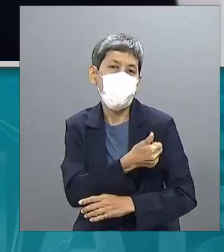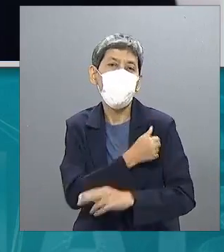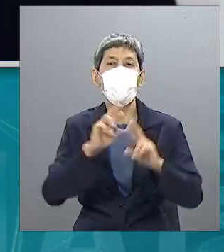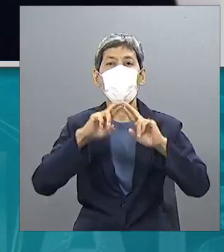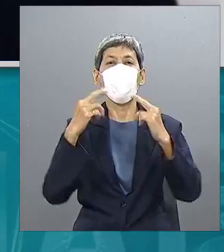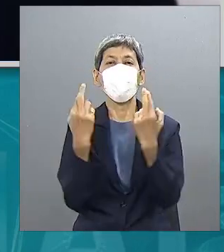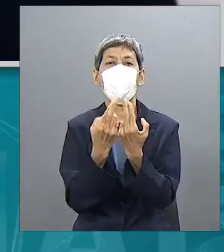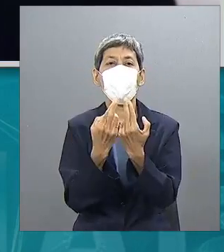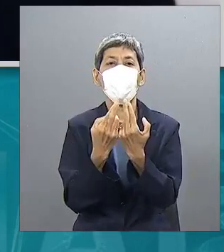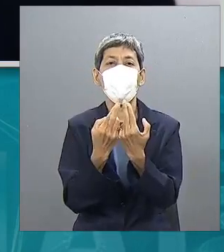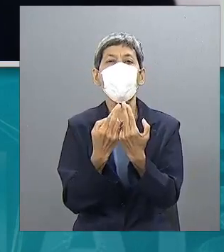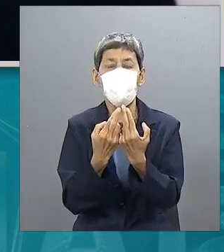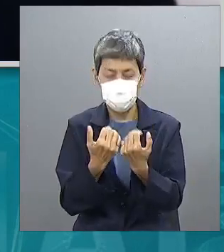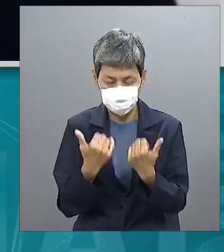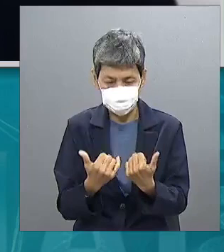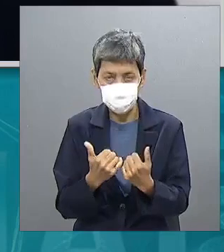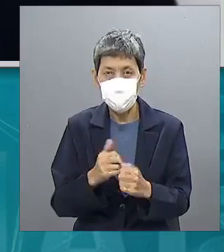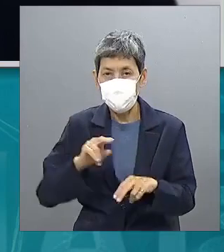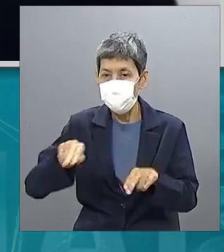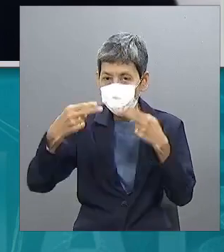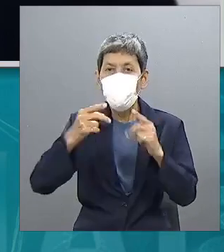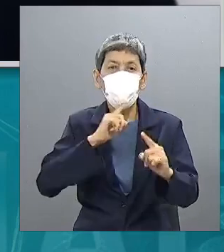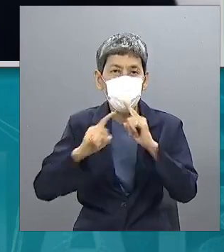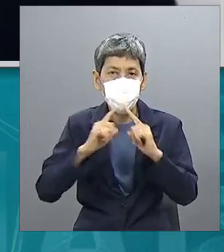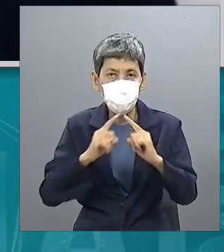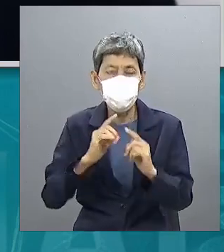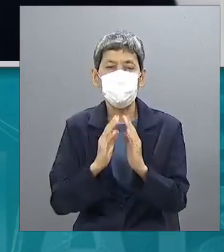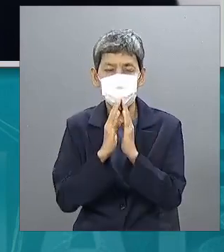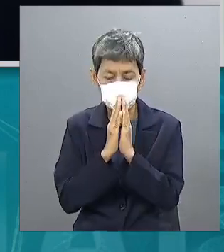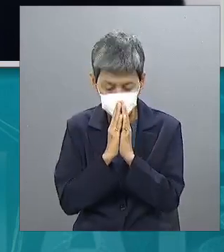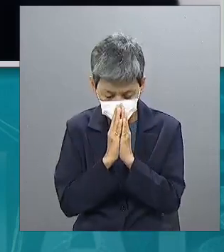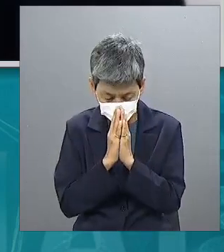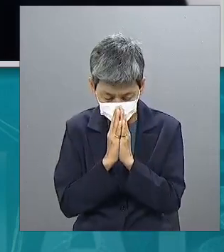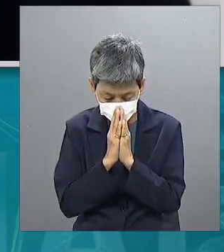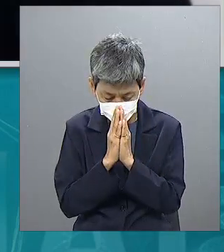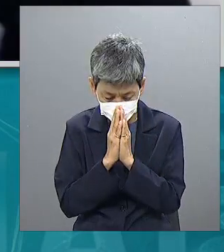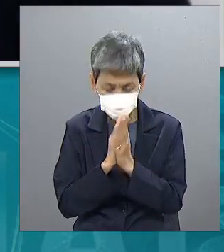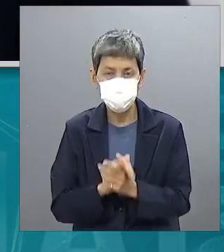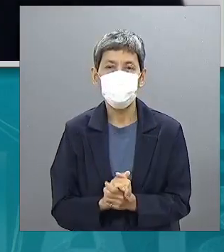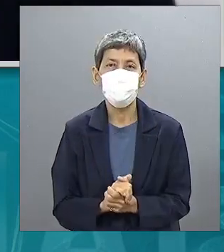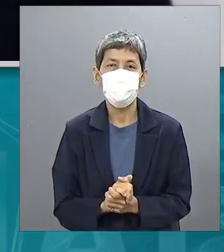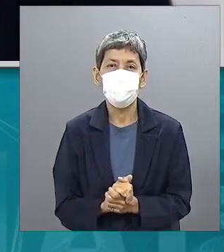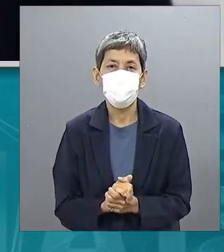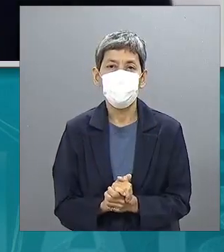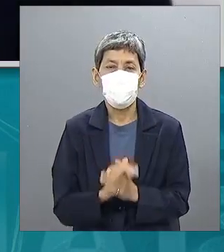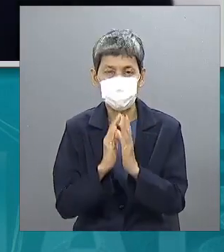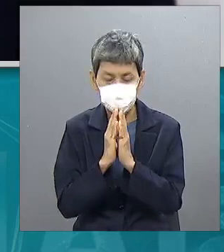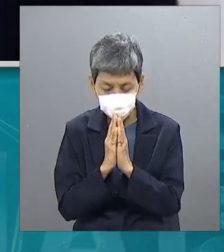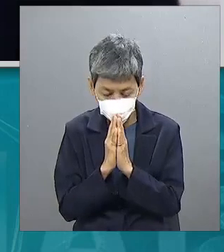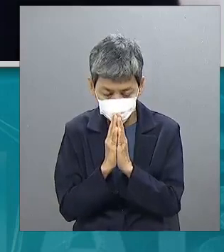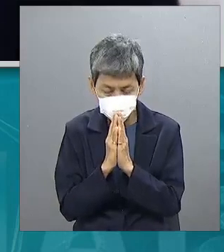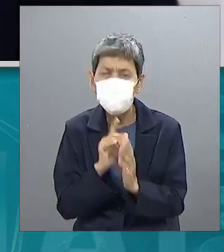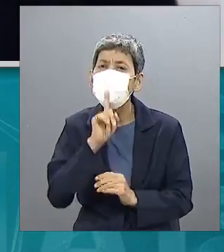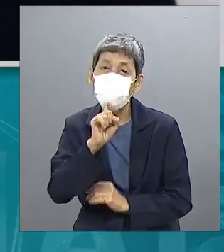ค่ะตอนนี้เราวีดีโอคอลหาท่านเรียบร้อยแล้วนะคะสวัสดีคะอ่ะก็สวัสดีครับคุณหมอคะเรา